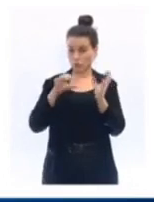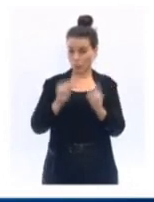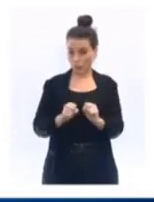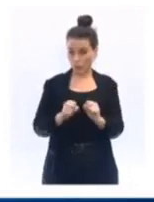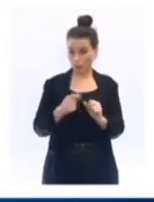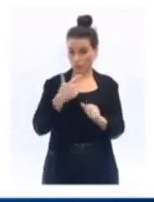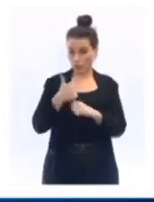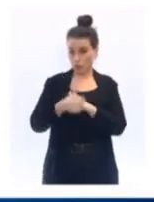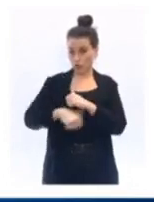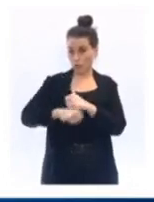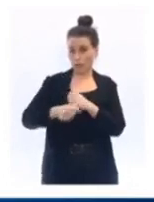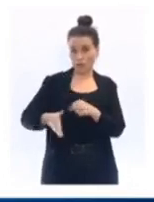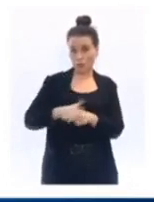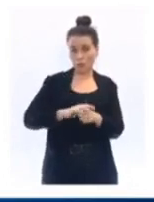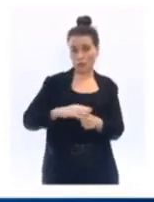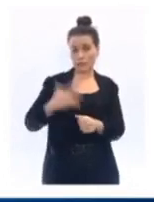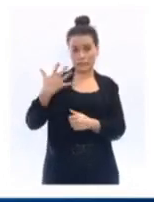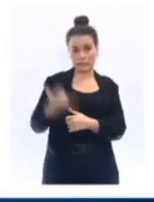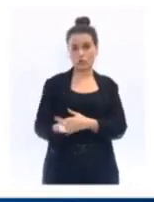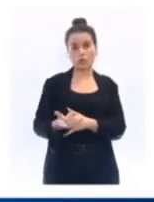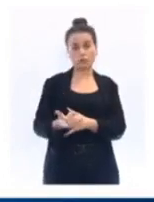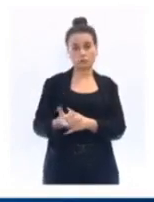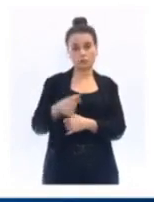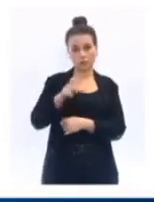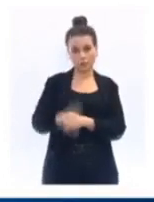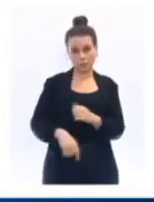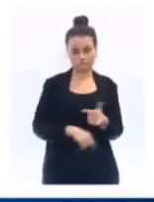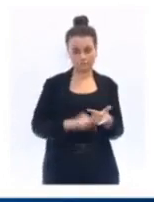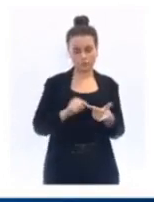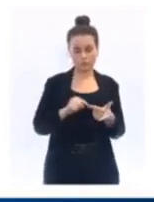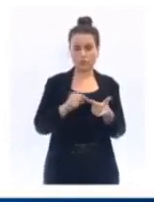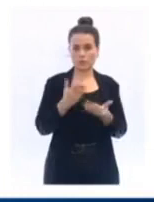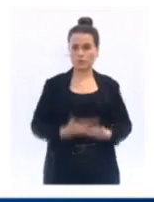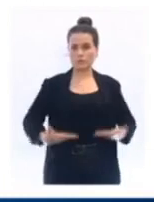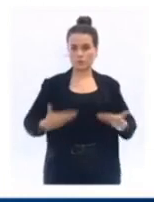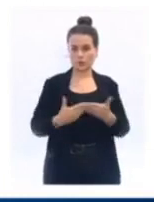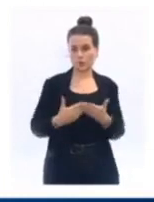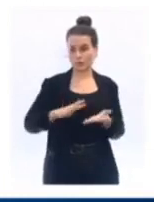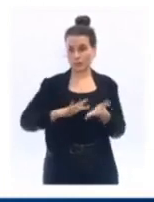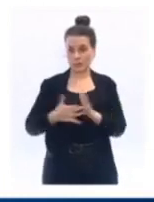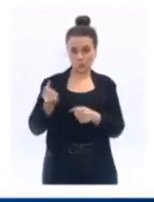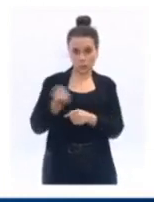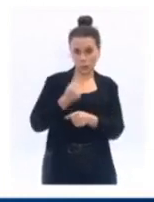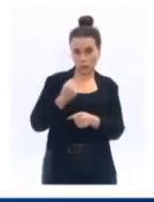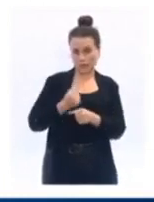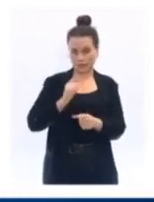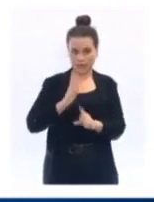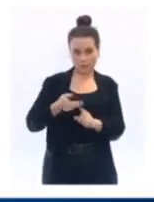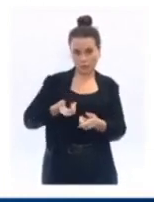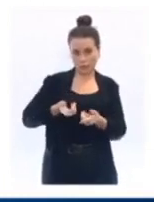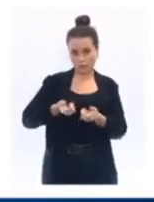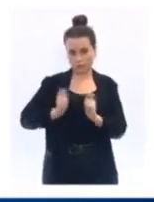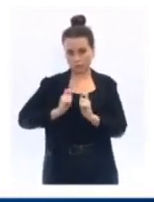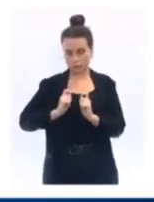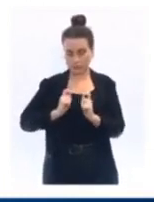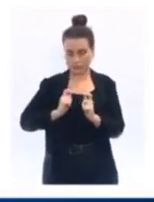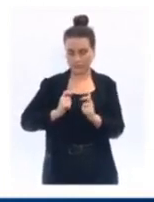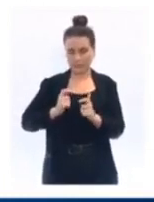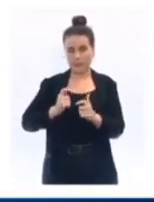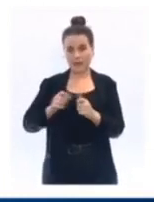par exemple, dans un bureau d'études pour un ingénieur ou un technicien ou pour un architecte qui a besoin d'équipements spécifiques pour